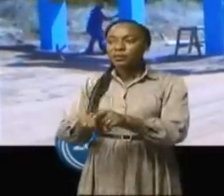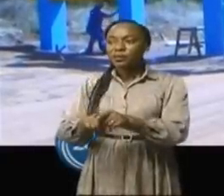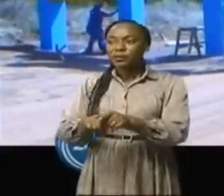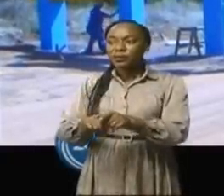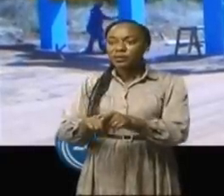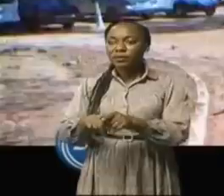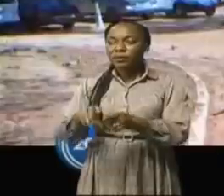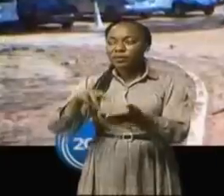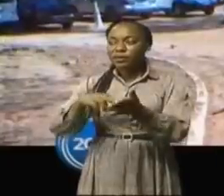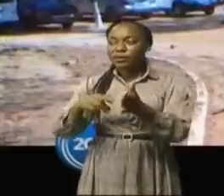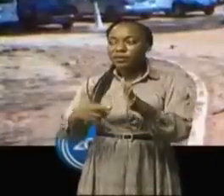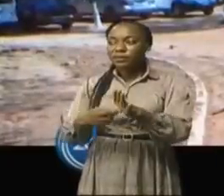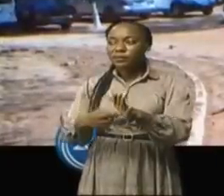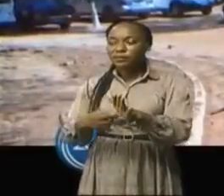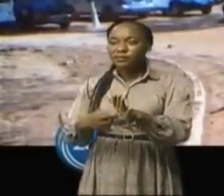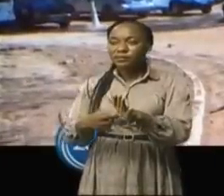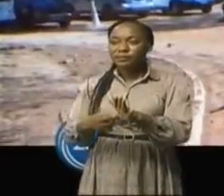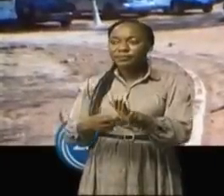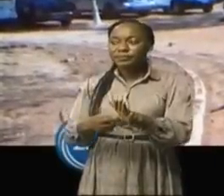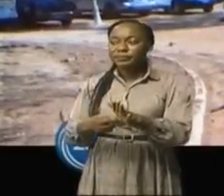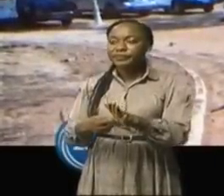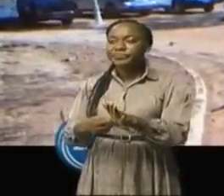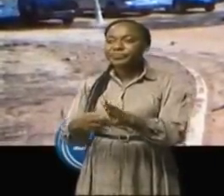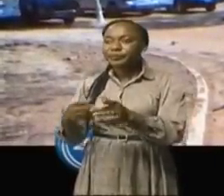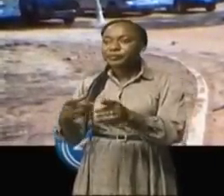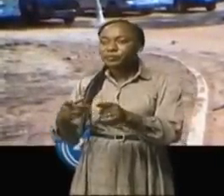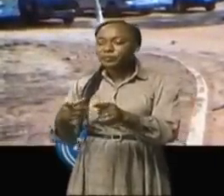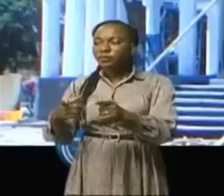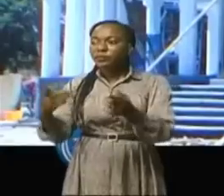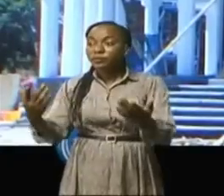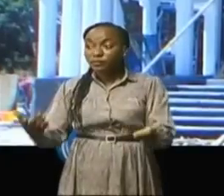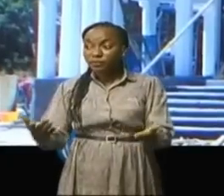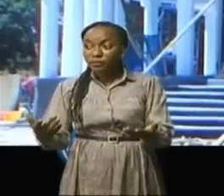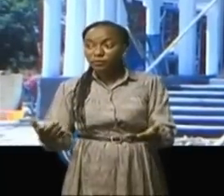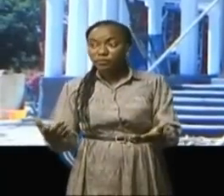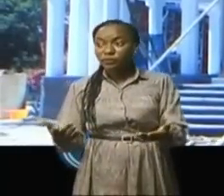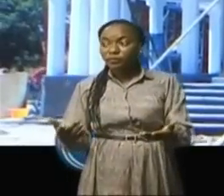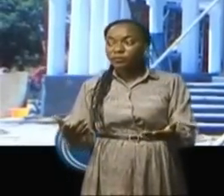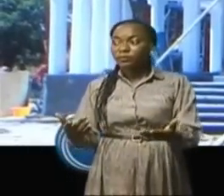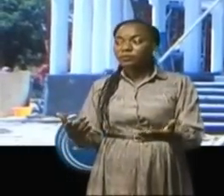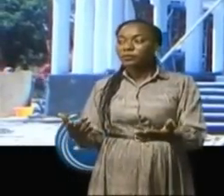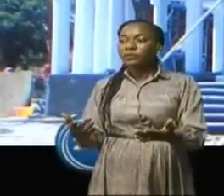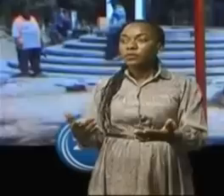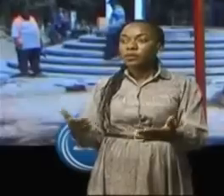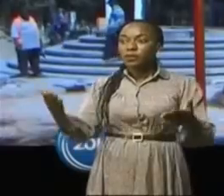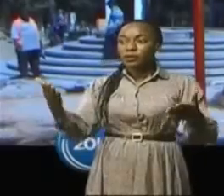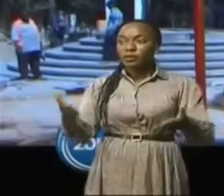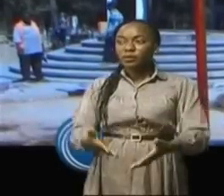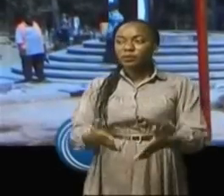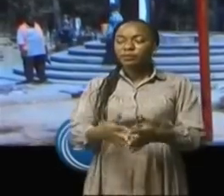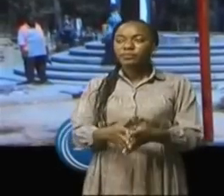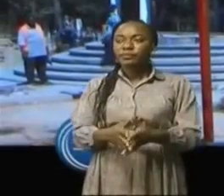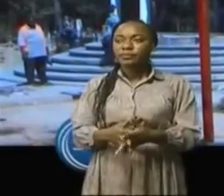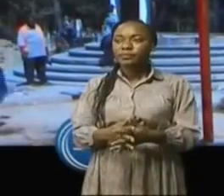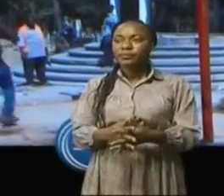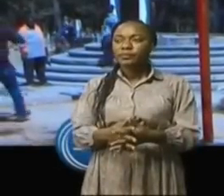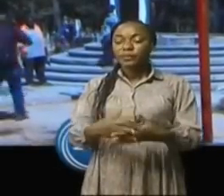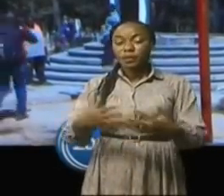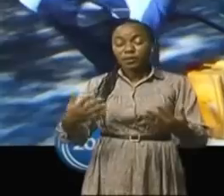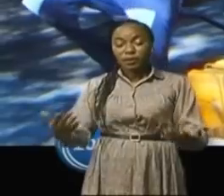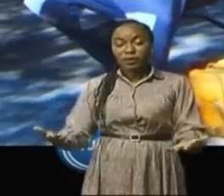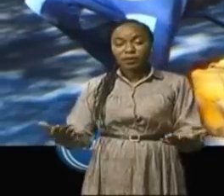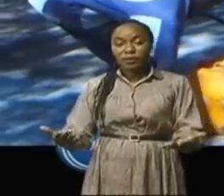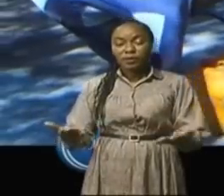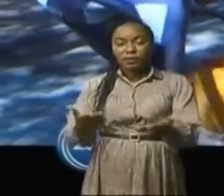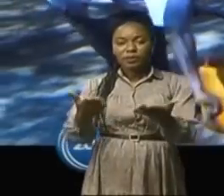lieu du crime. Et c'est ici qu'auront lieu des cérémonies d'hommage grandioses en présence de nombreux officiels. Le site